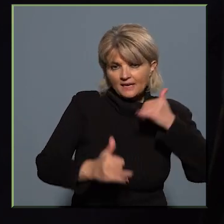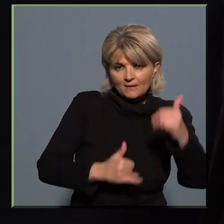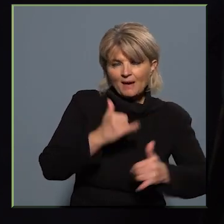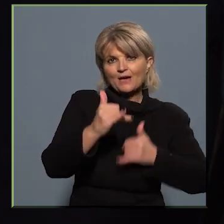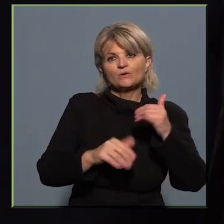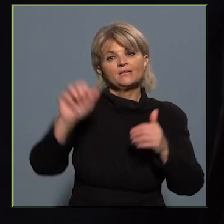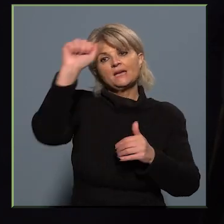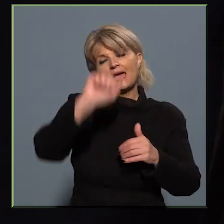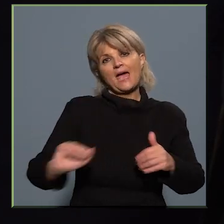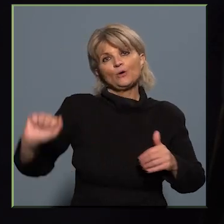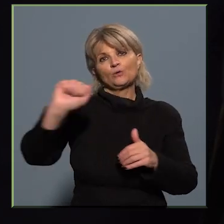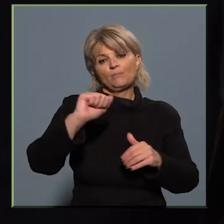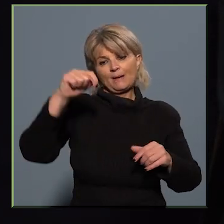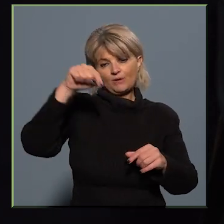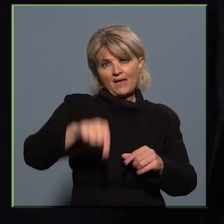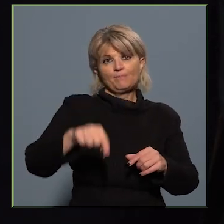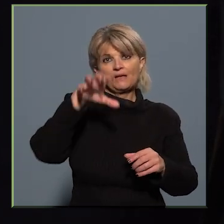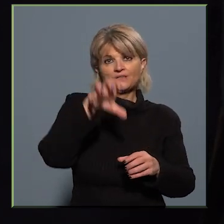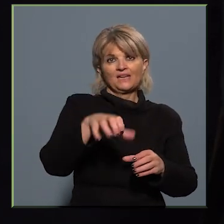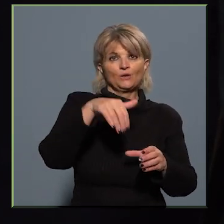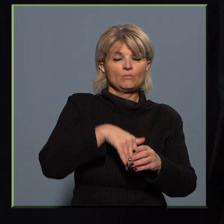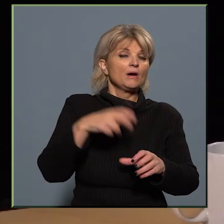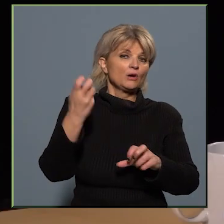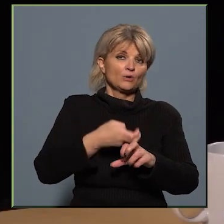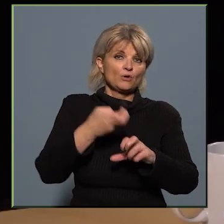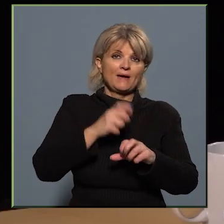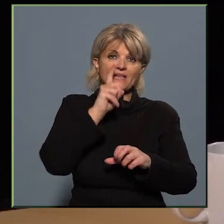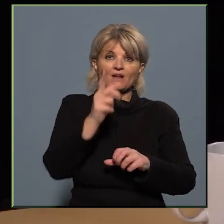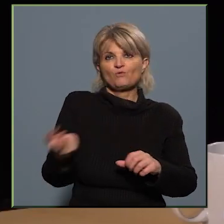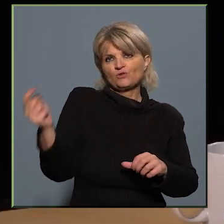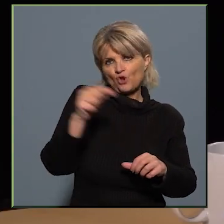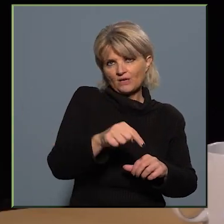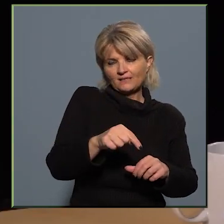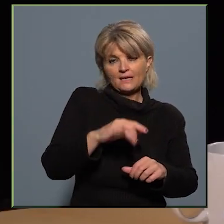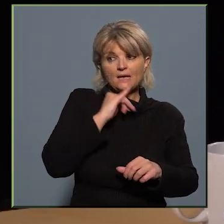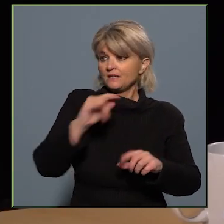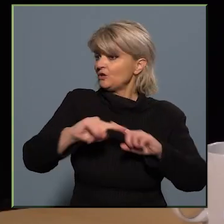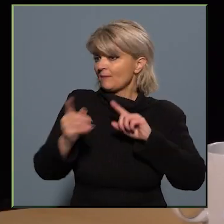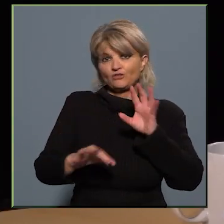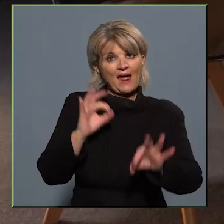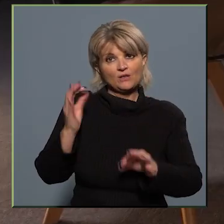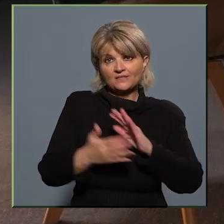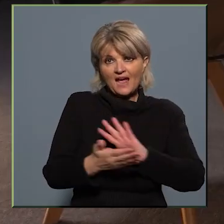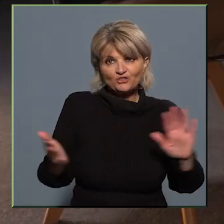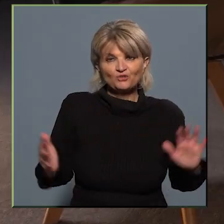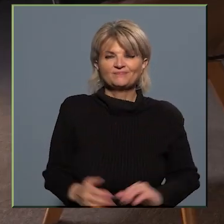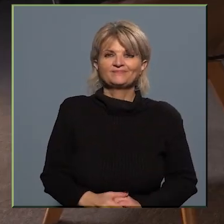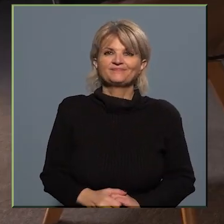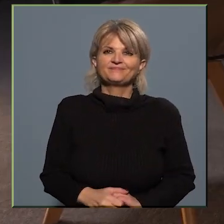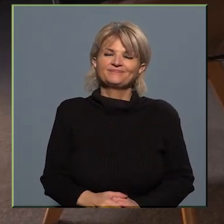Európának ebben a régiójában, az Kőbányára jön. Igen. Nincs más választása. Nincs más választása.